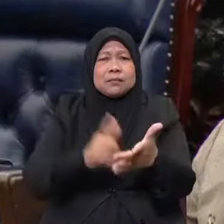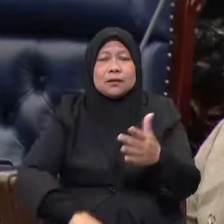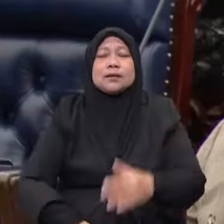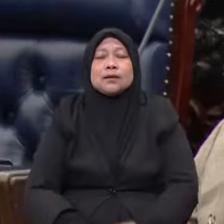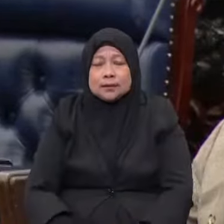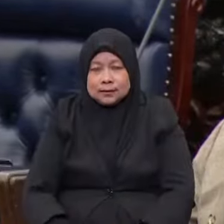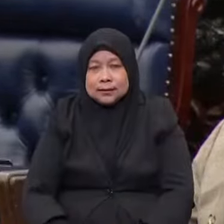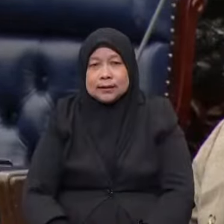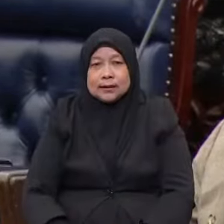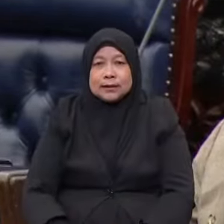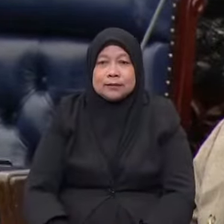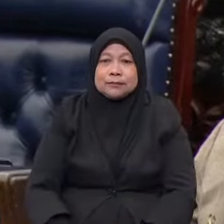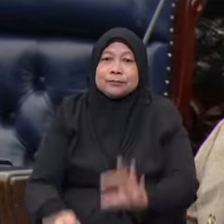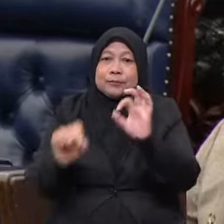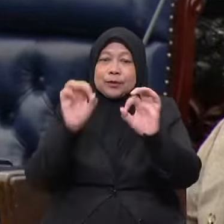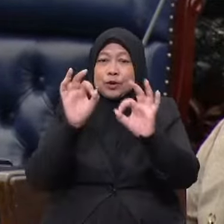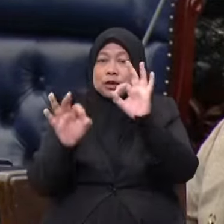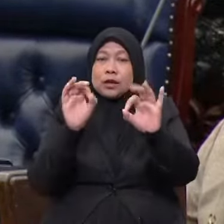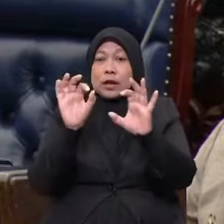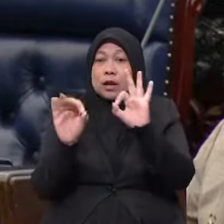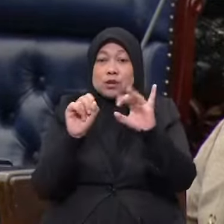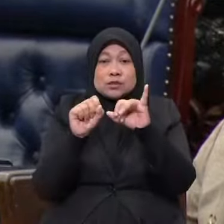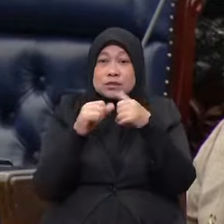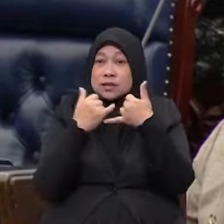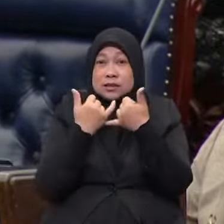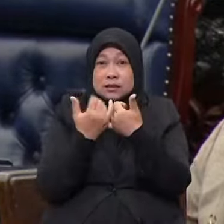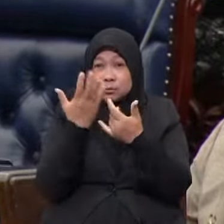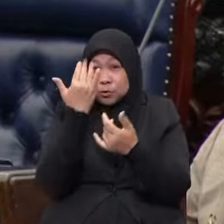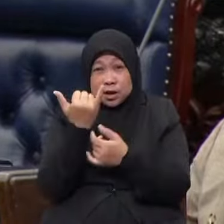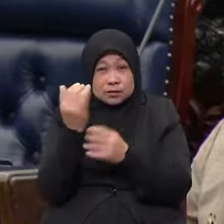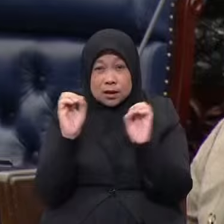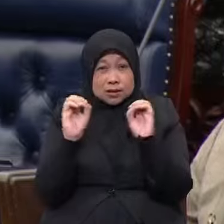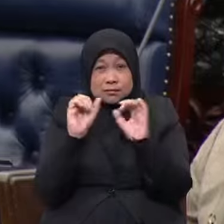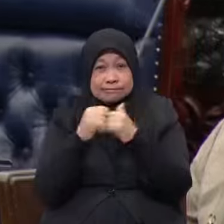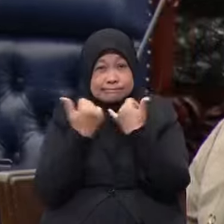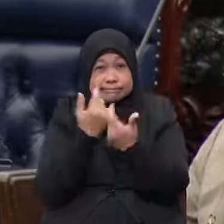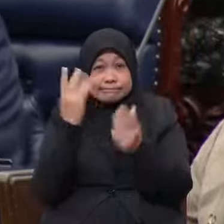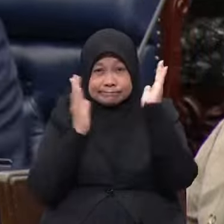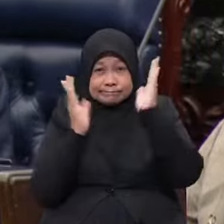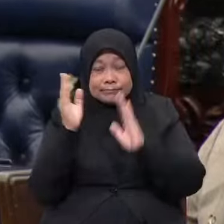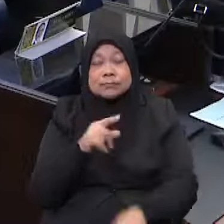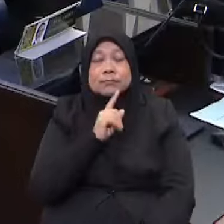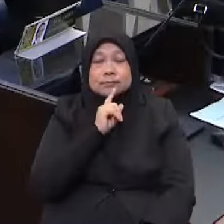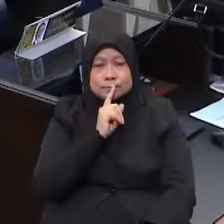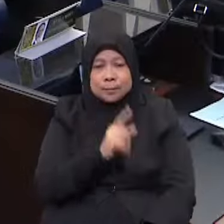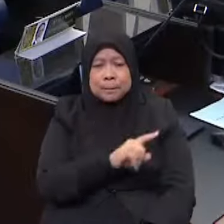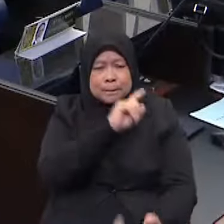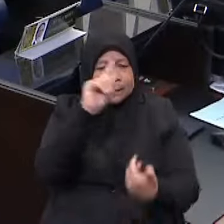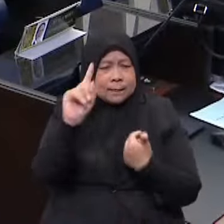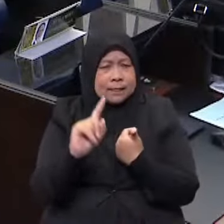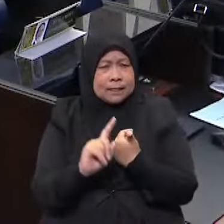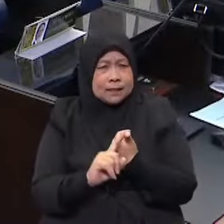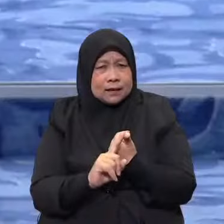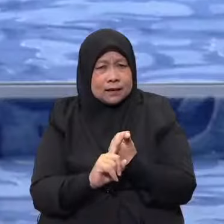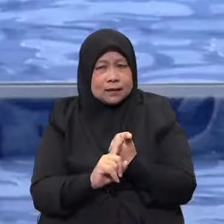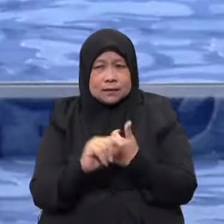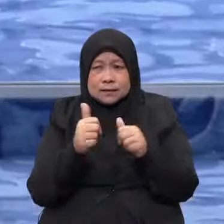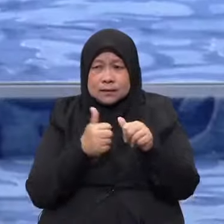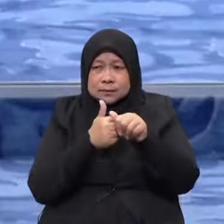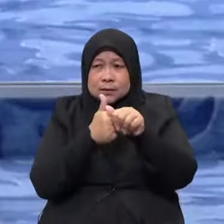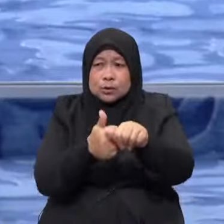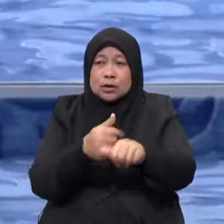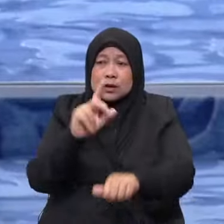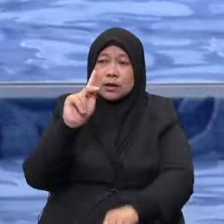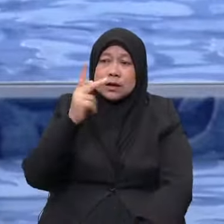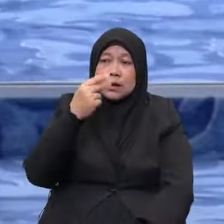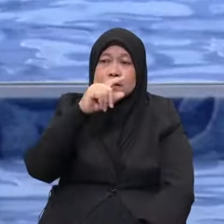dah sekiranya dan, baik. Sekiranya tiada syarikat ya. Malaysia ke? Baik. Pertama, mengikut